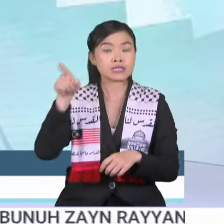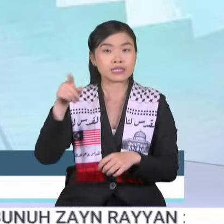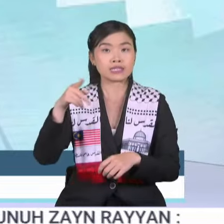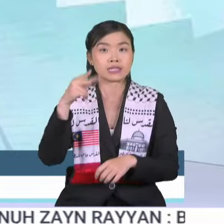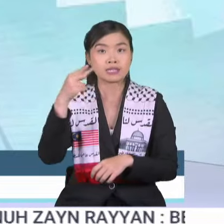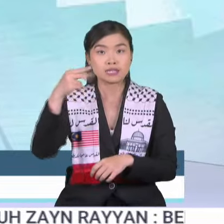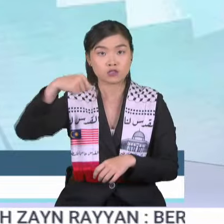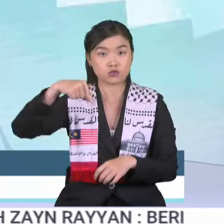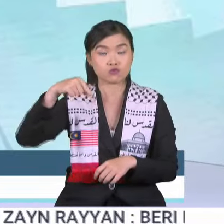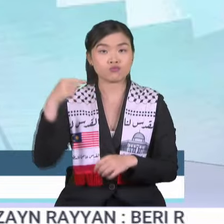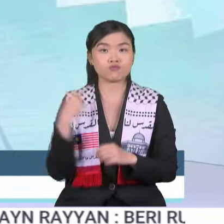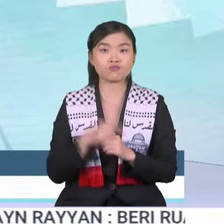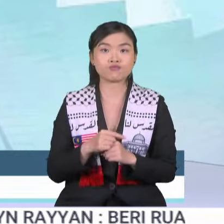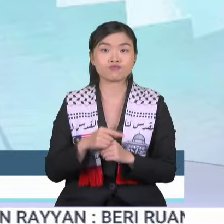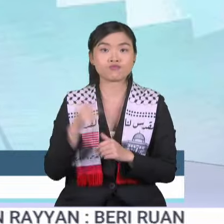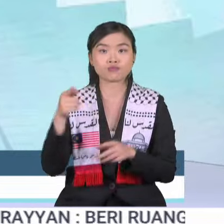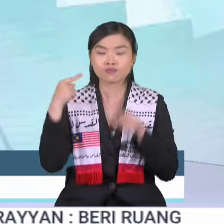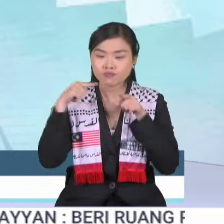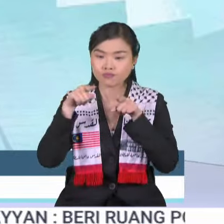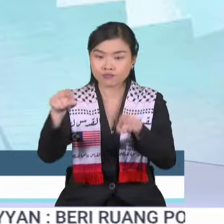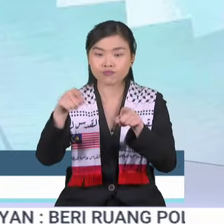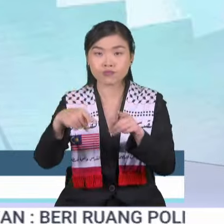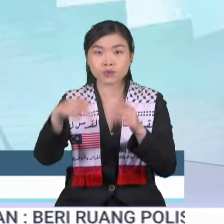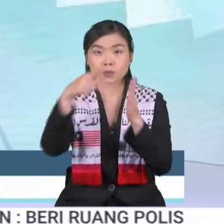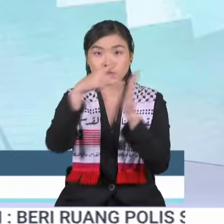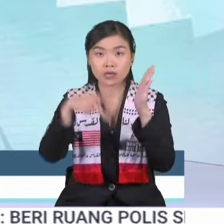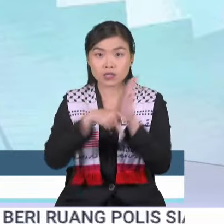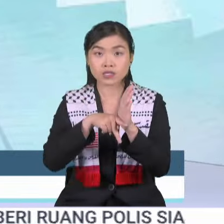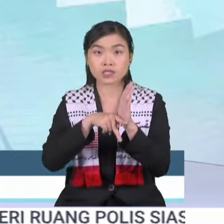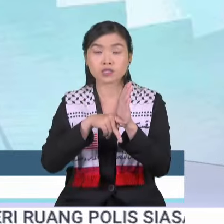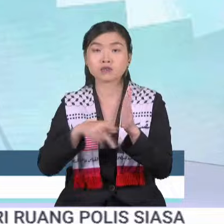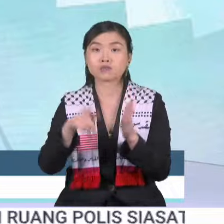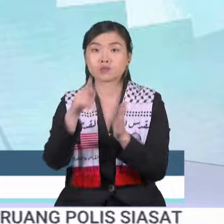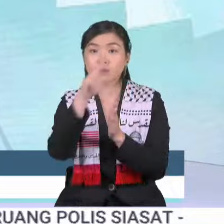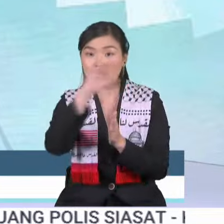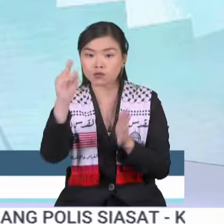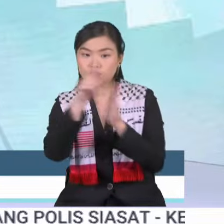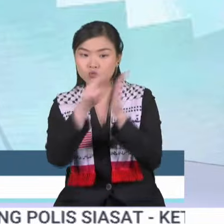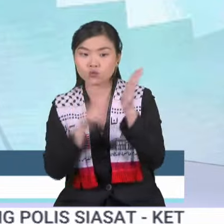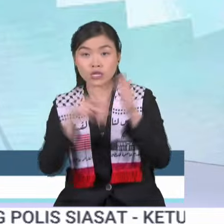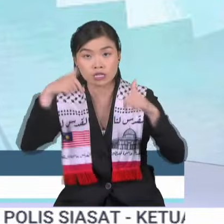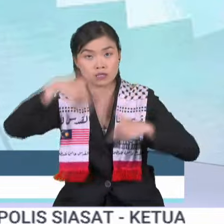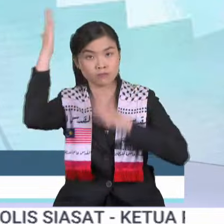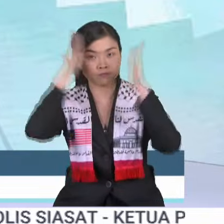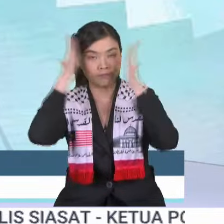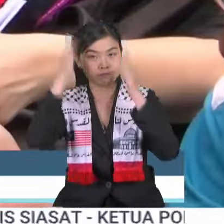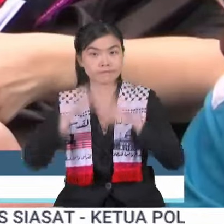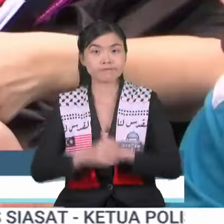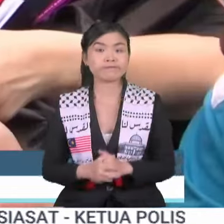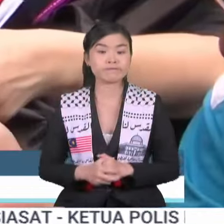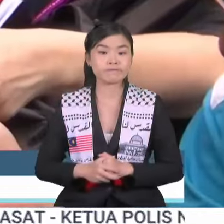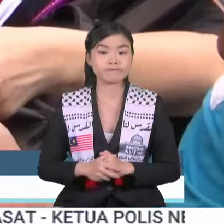negara baru-baru ini. Ia selari dengan prinsip perlembagaan dan undang-undang yang diamalkan di Malaysia.